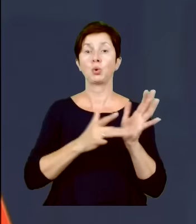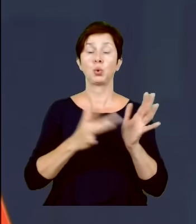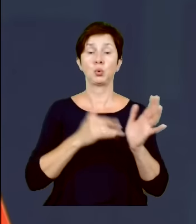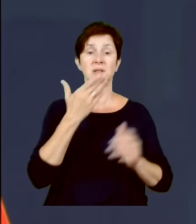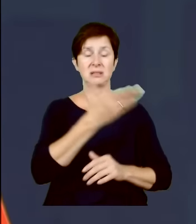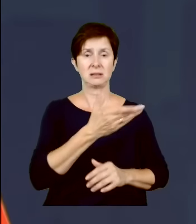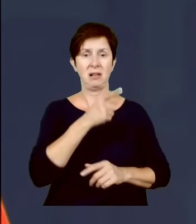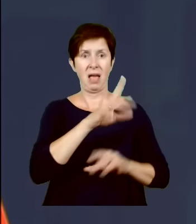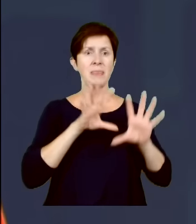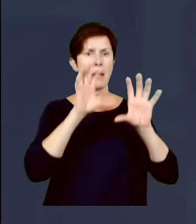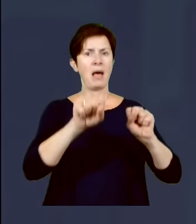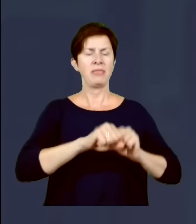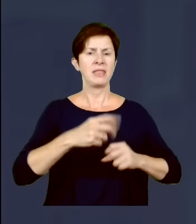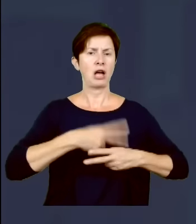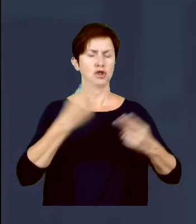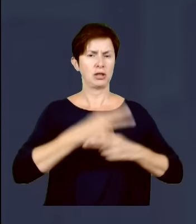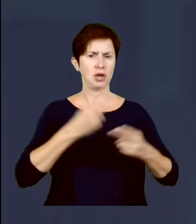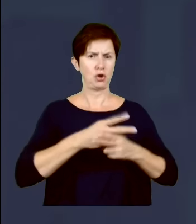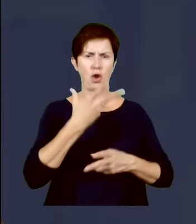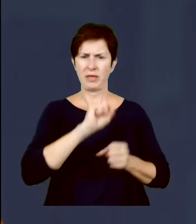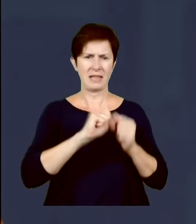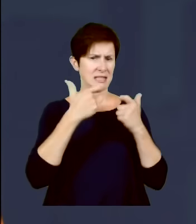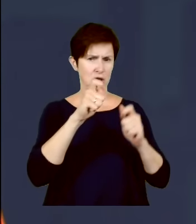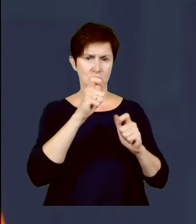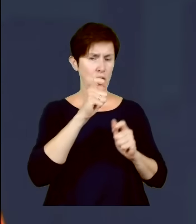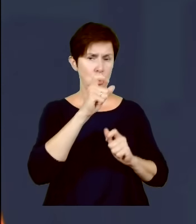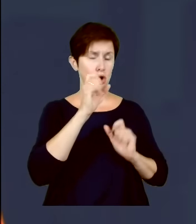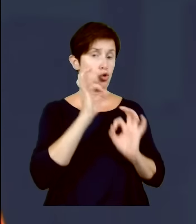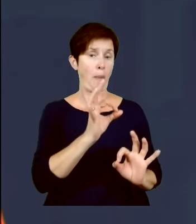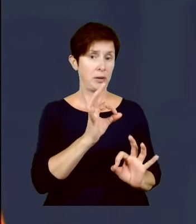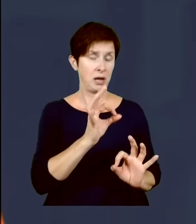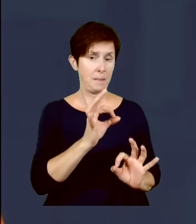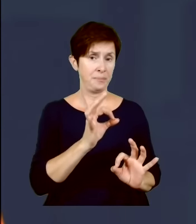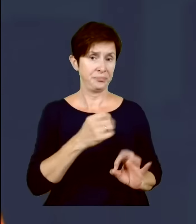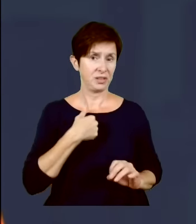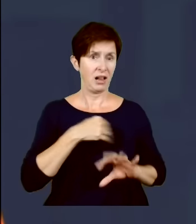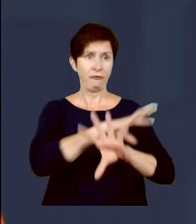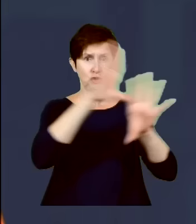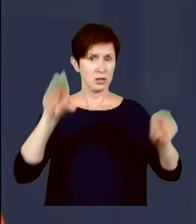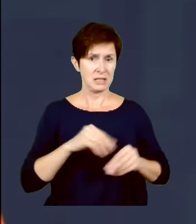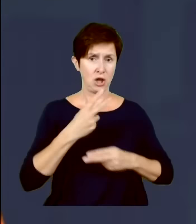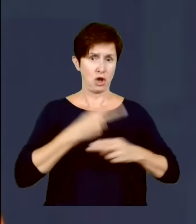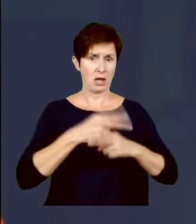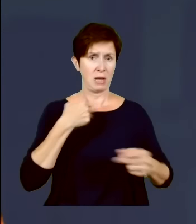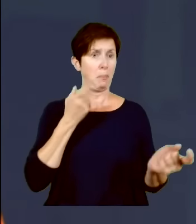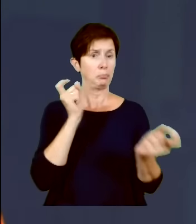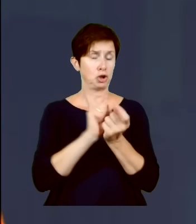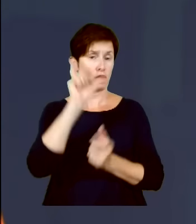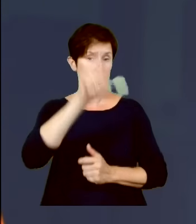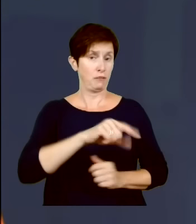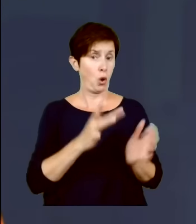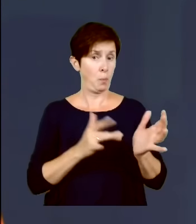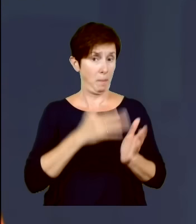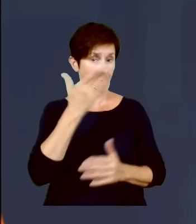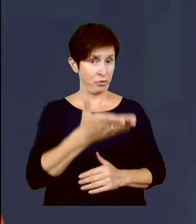napadanie na dziennikarzy nie jest niczym dobrym i wszyscy jak jeden jesteśmy przeciwko panu cytuję